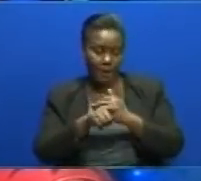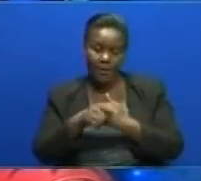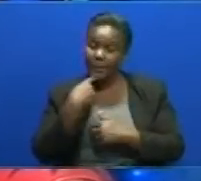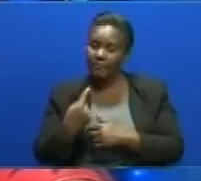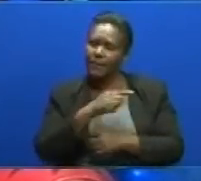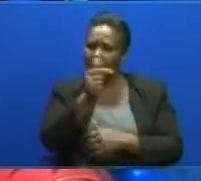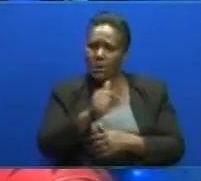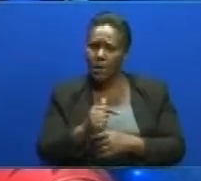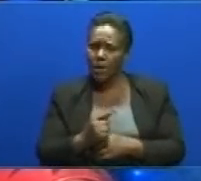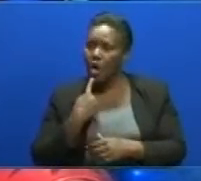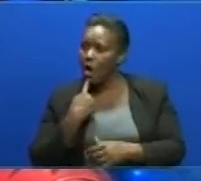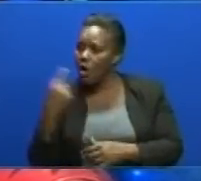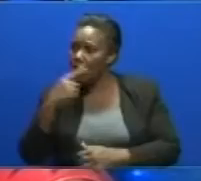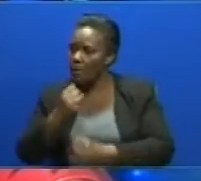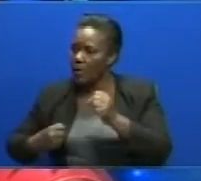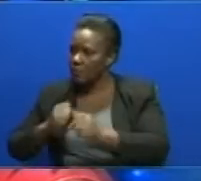wakimbizi kurejea nchini mwao.